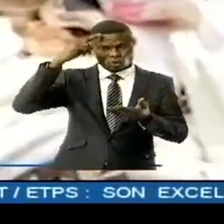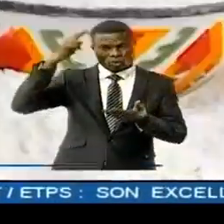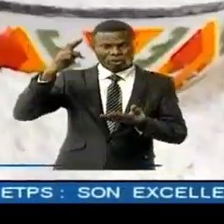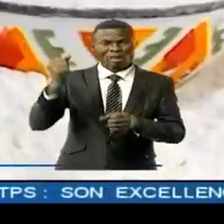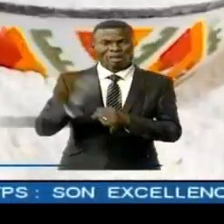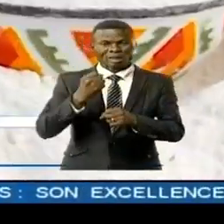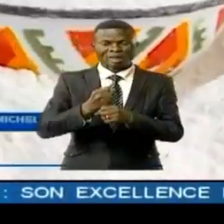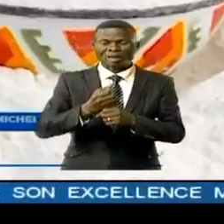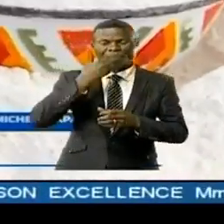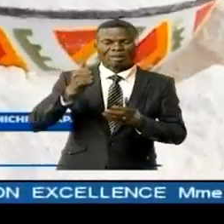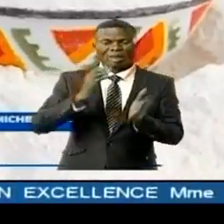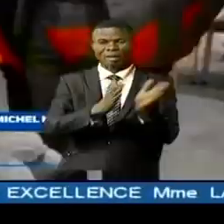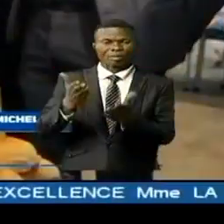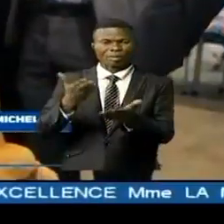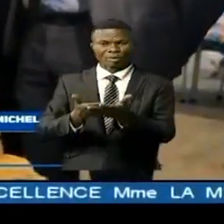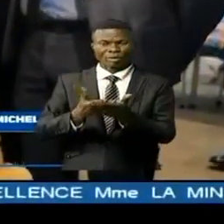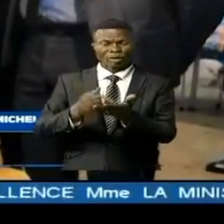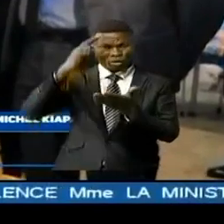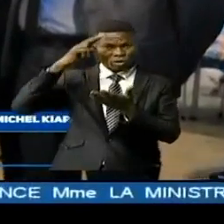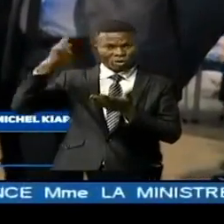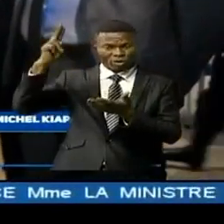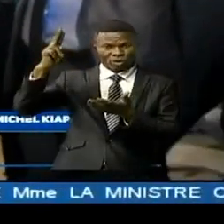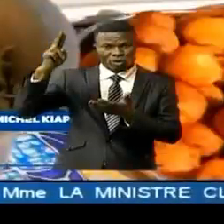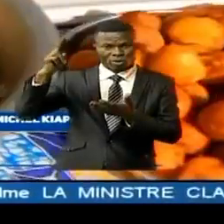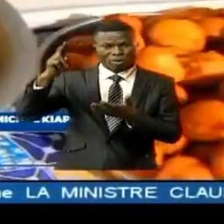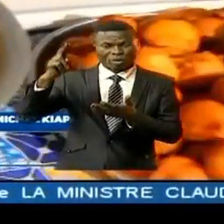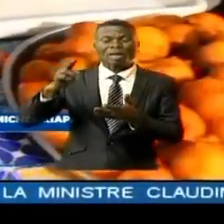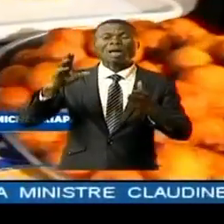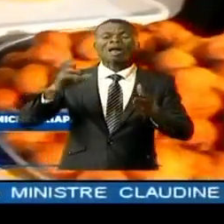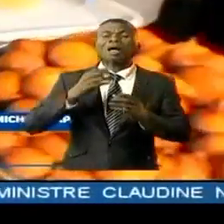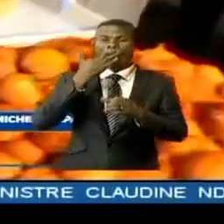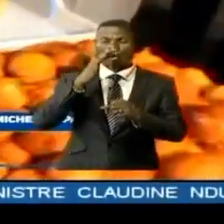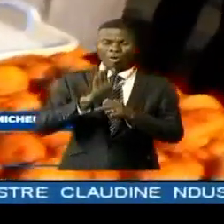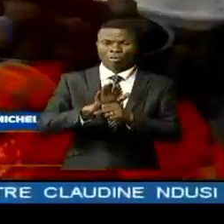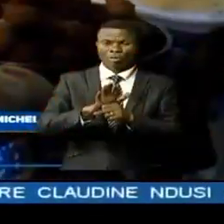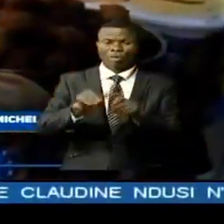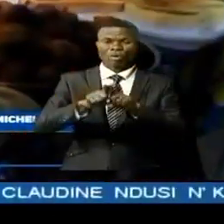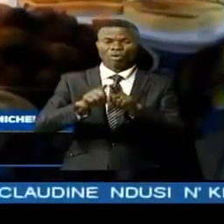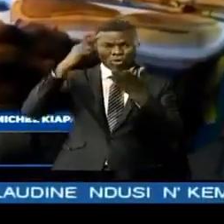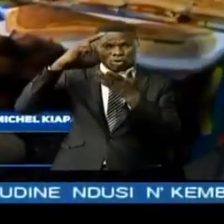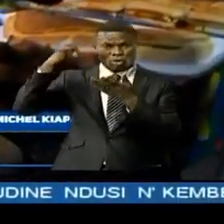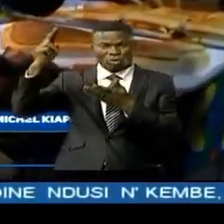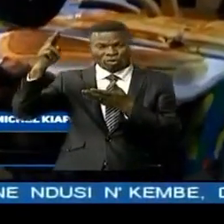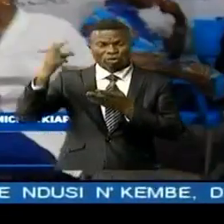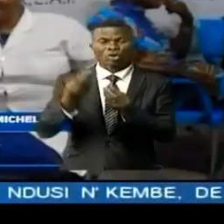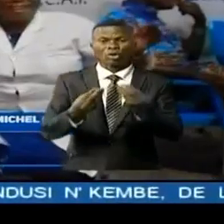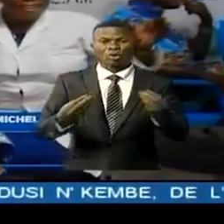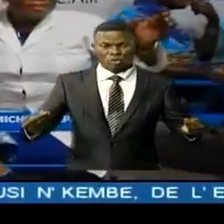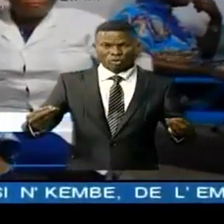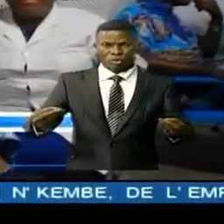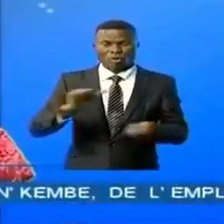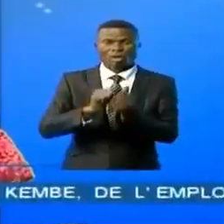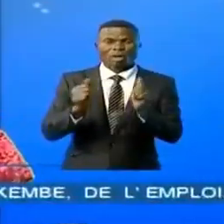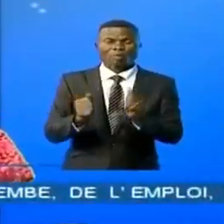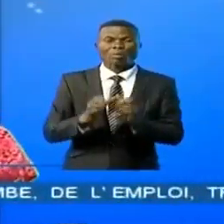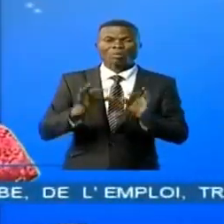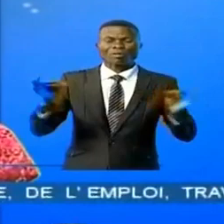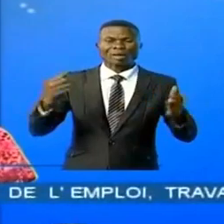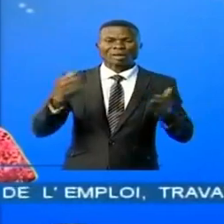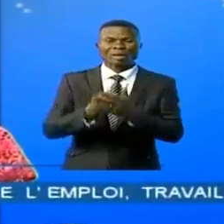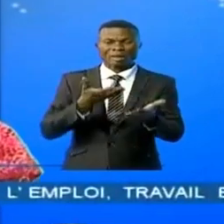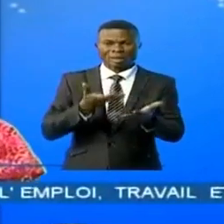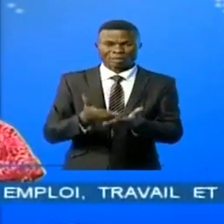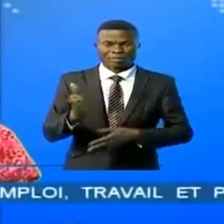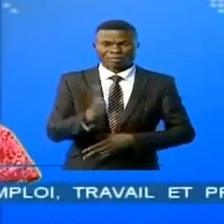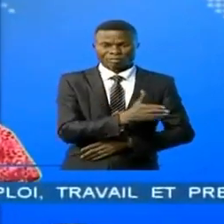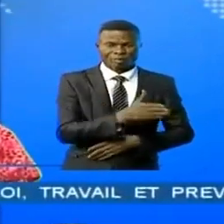exporté ainsi linky pour un s'est confirmé en tant que universités solution est bien